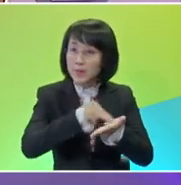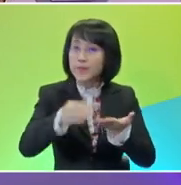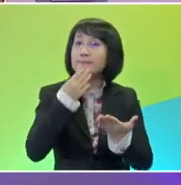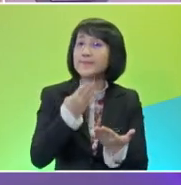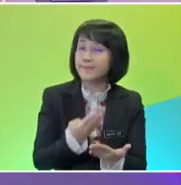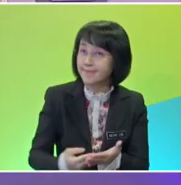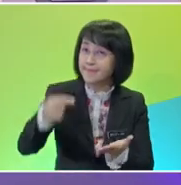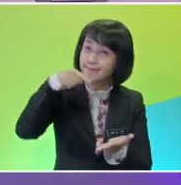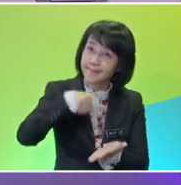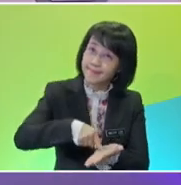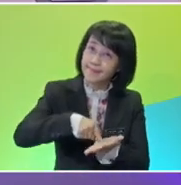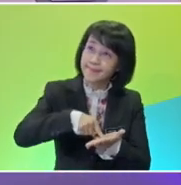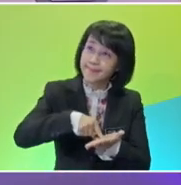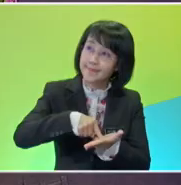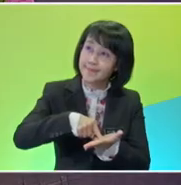ini